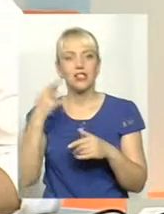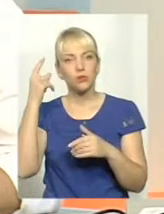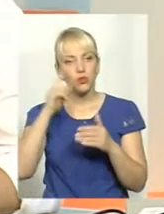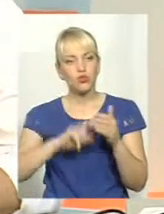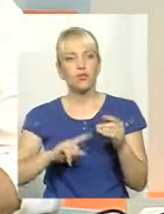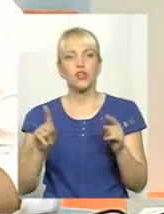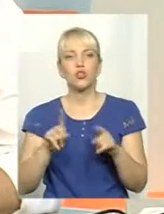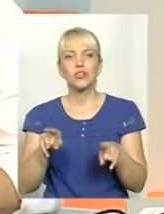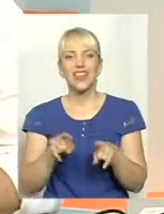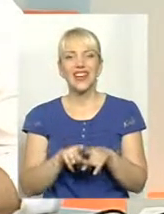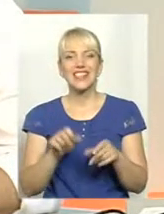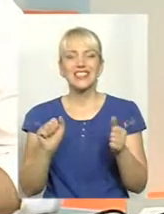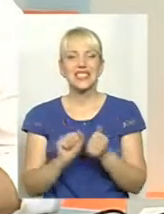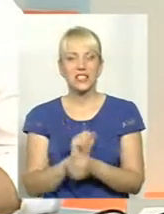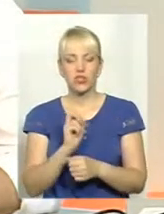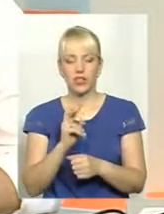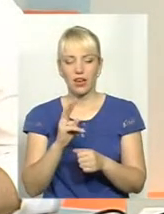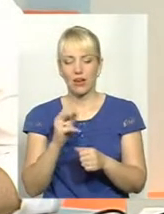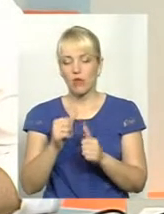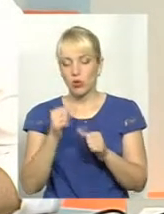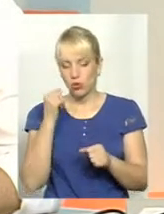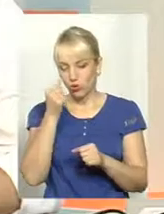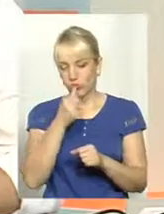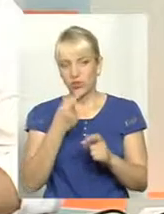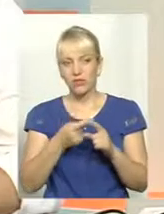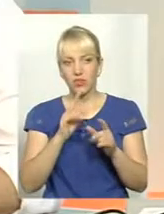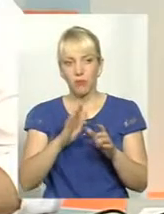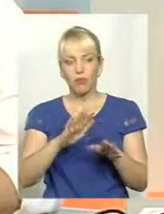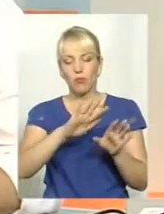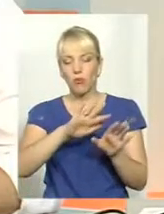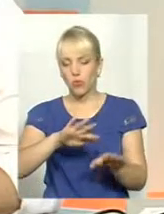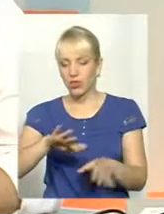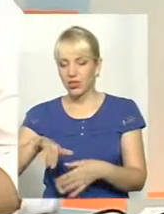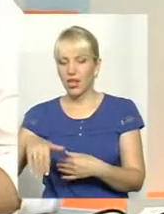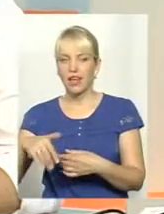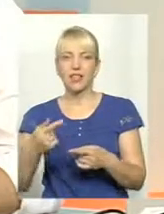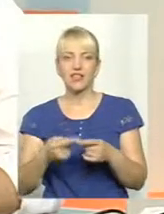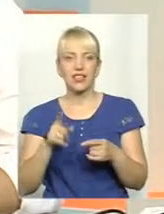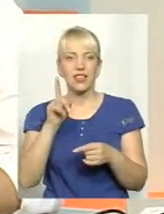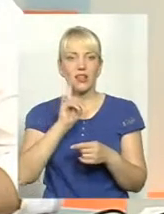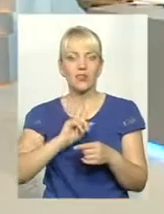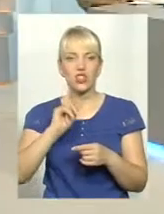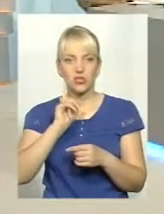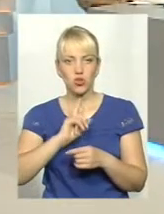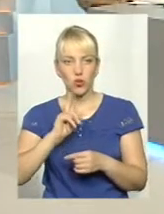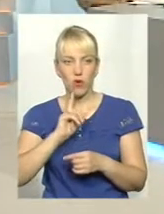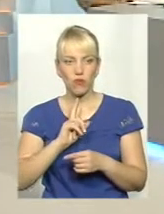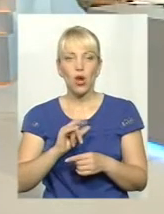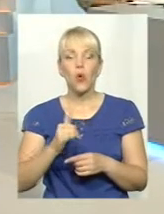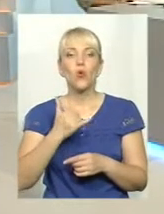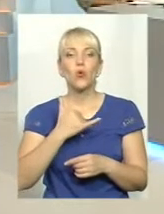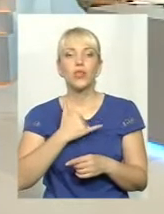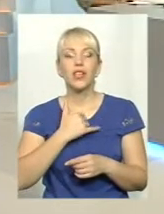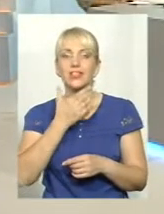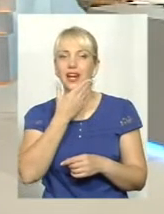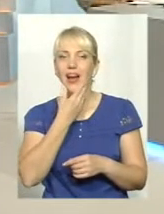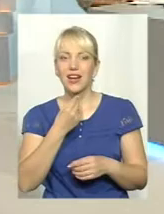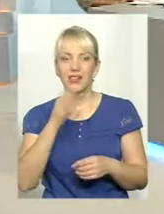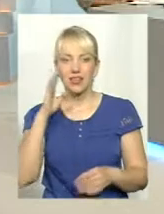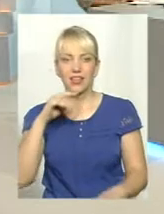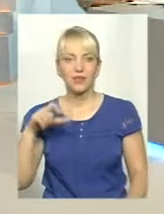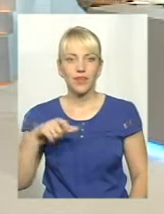Західну Україну, наприклад, Східну і Хмельниччину, у нас дуже гарні ліси, гарні парки.